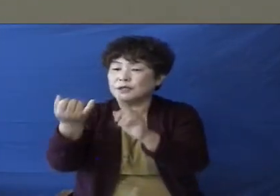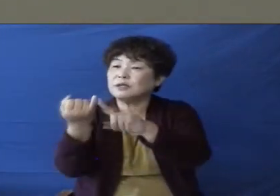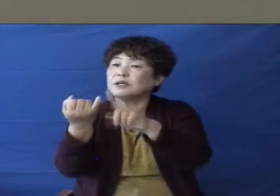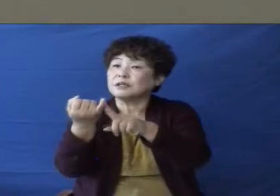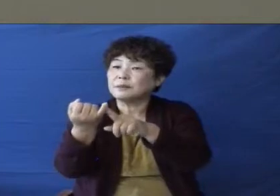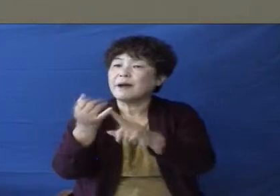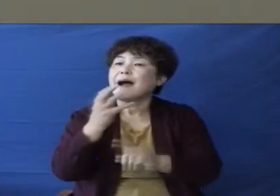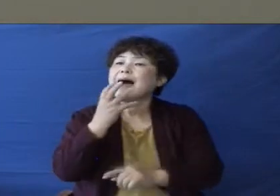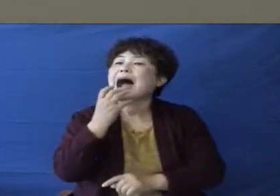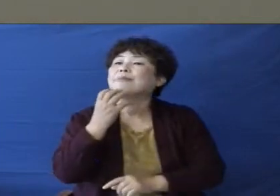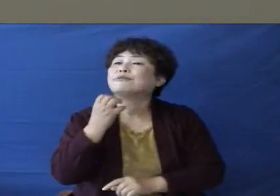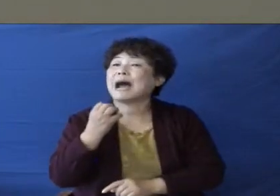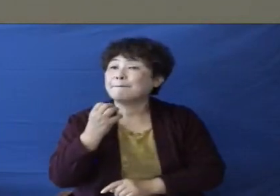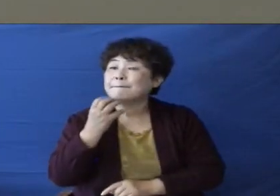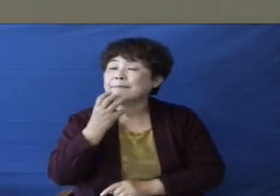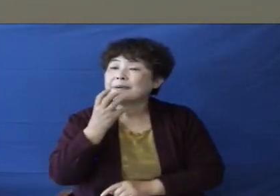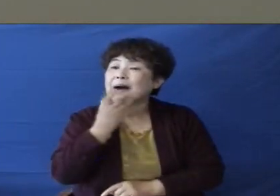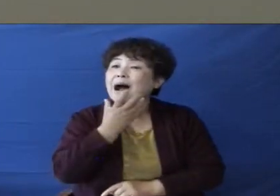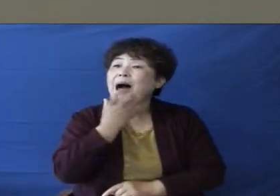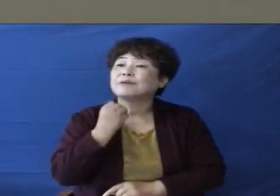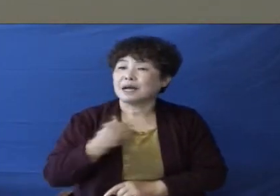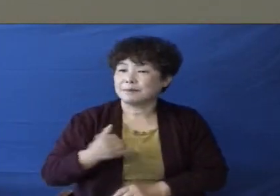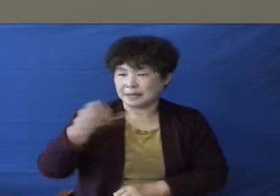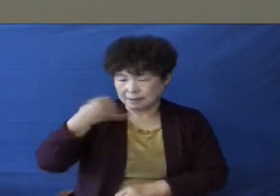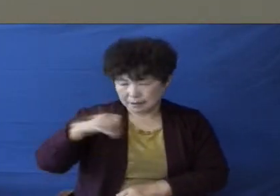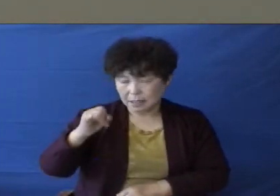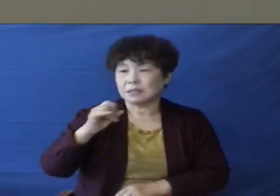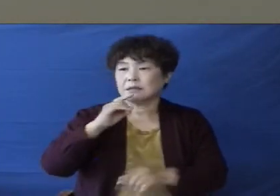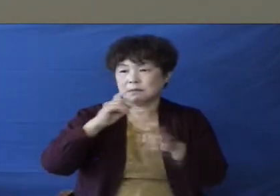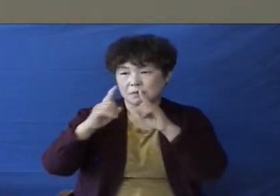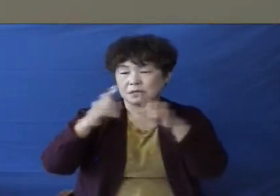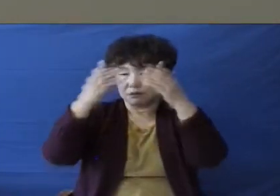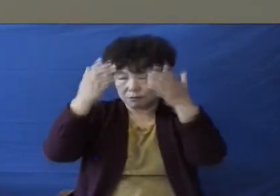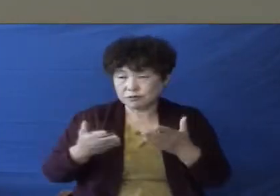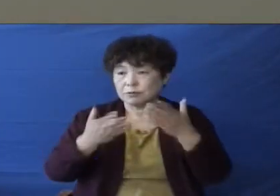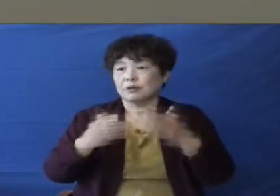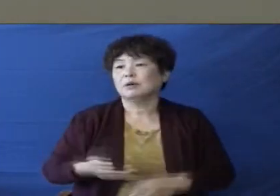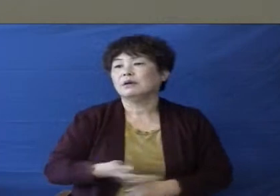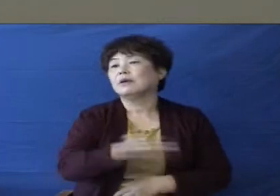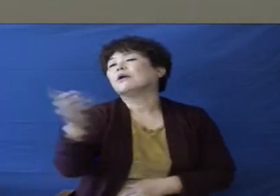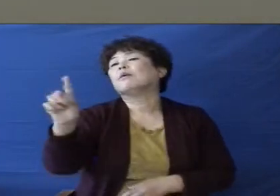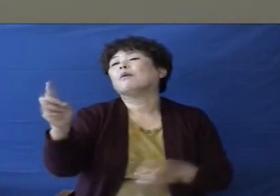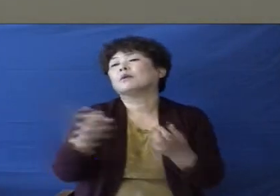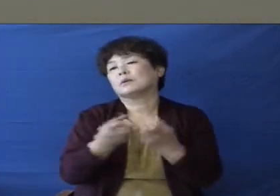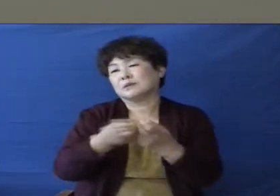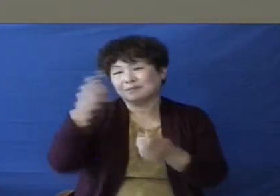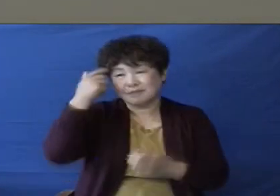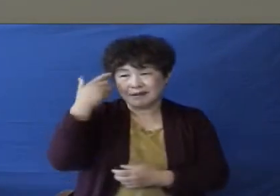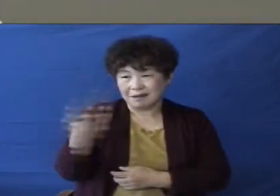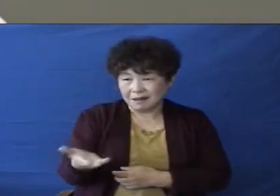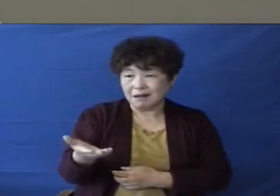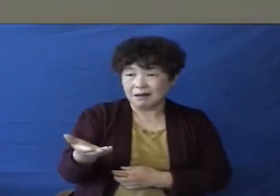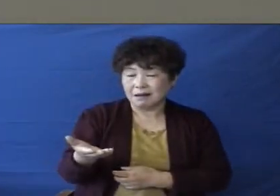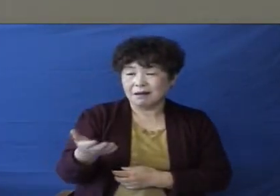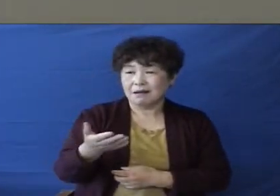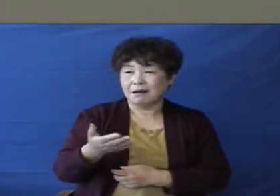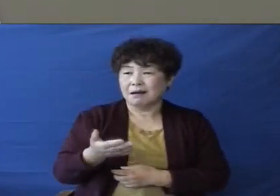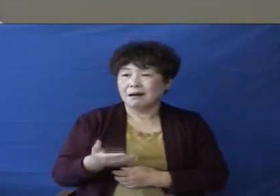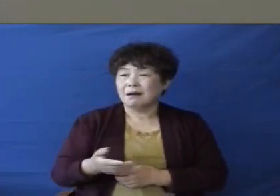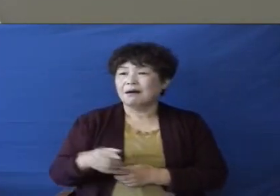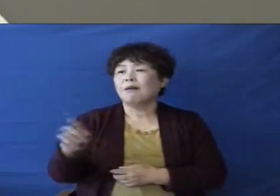진짜 2 해당 장은 해당 장이 뭐라고 합니까 우리 한번